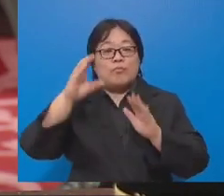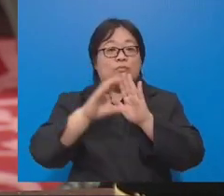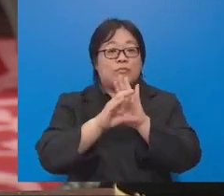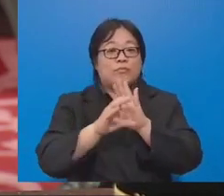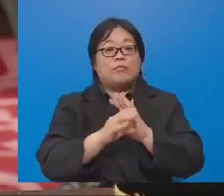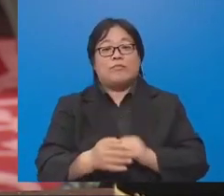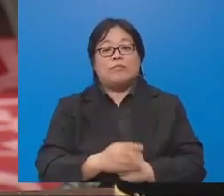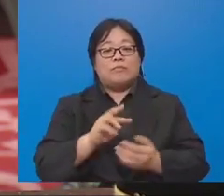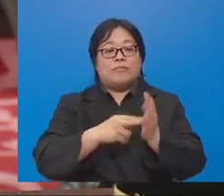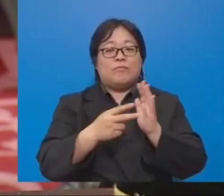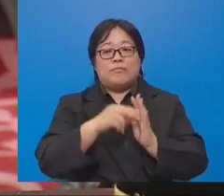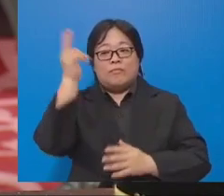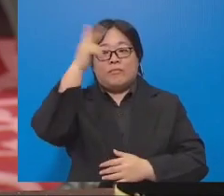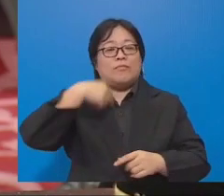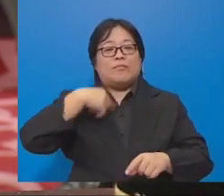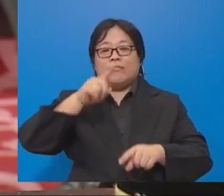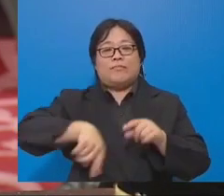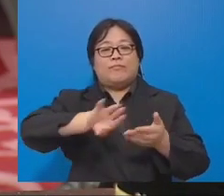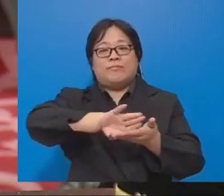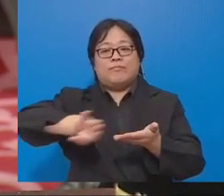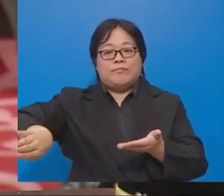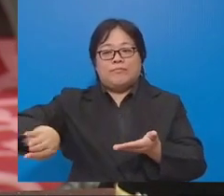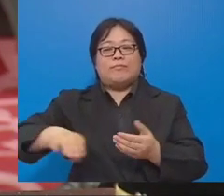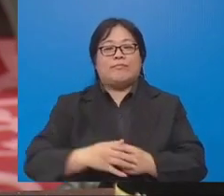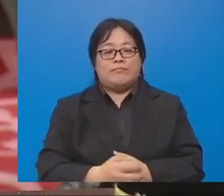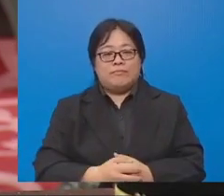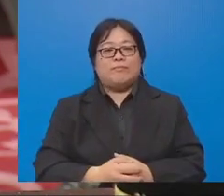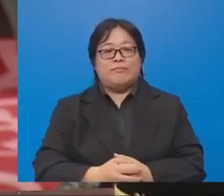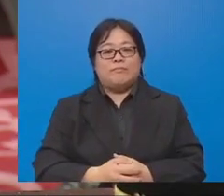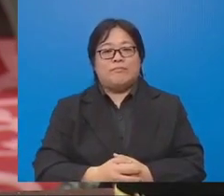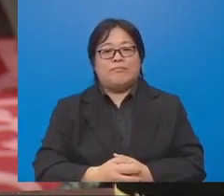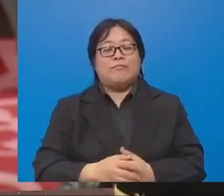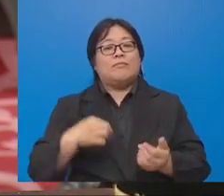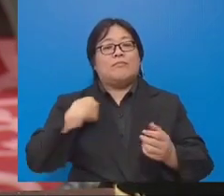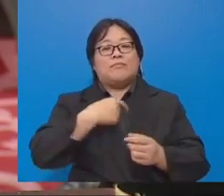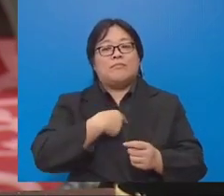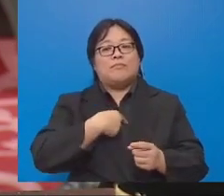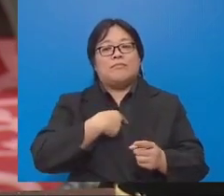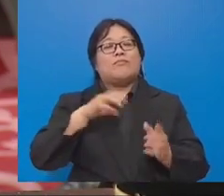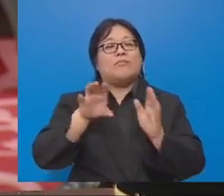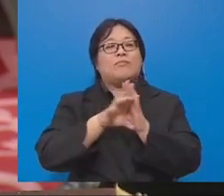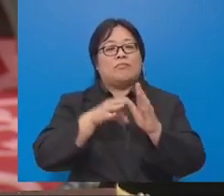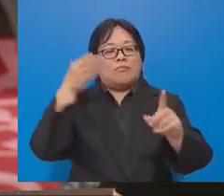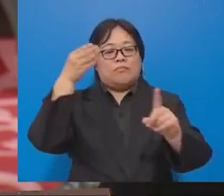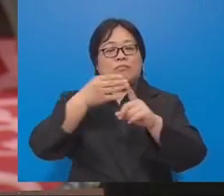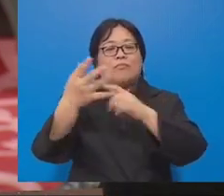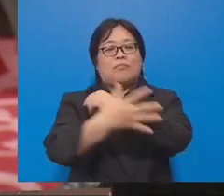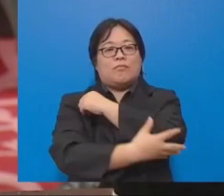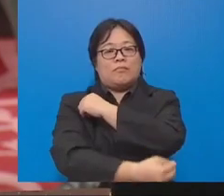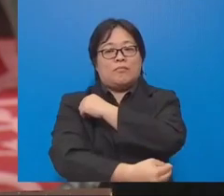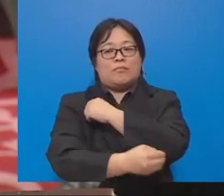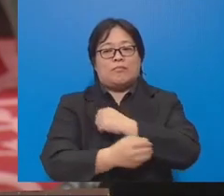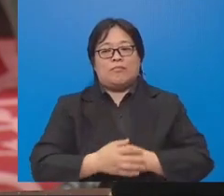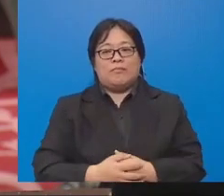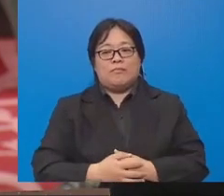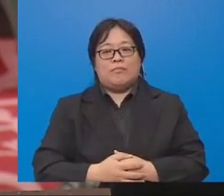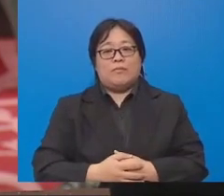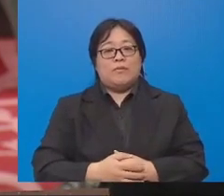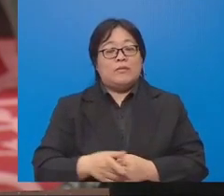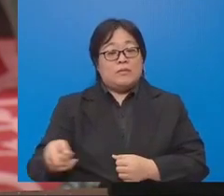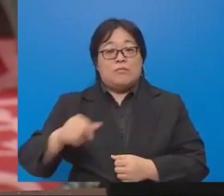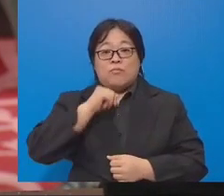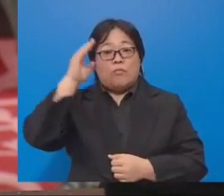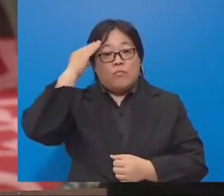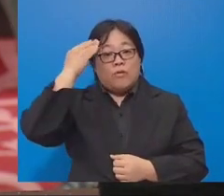sebagai contoh maka kalian tidak boleh mengabaikan gak sebagai soal eh tertentu Tri soal kemiskinan tak boleh kita biarkan karena